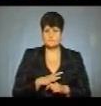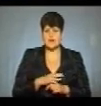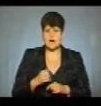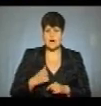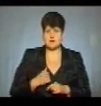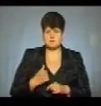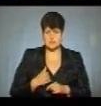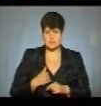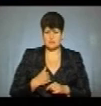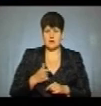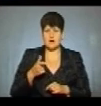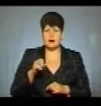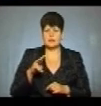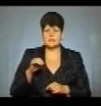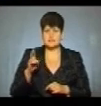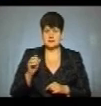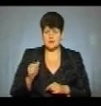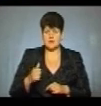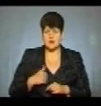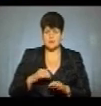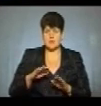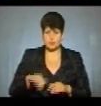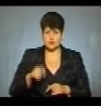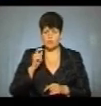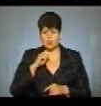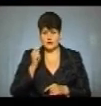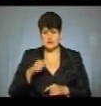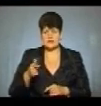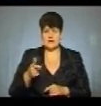армія, Галицька армія, пізніше Українська Галицька армія.